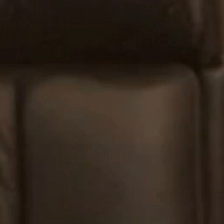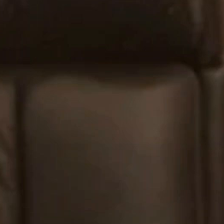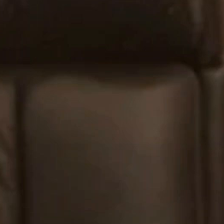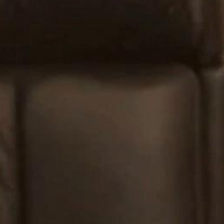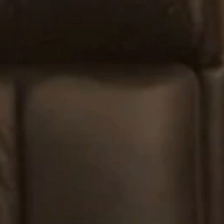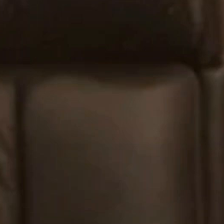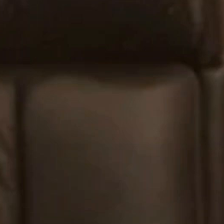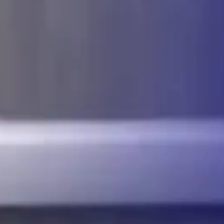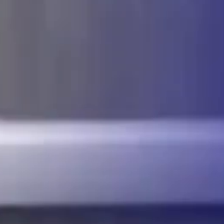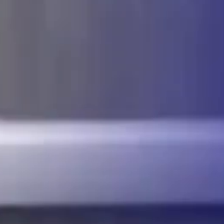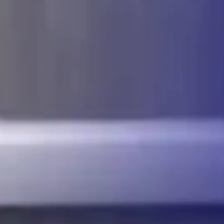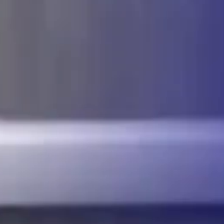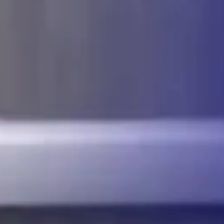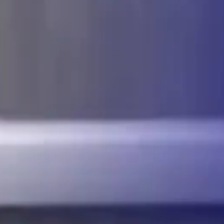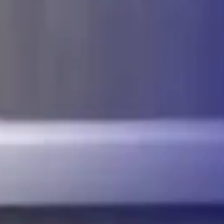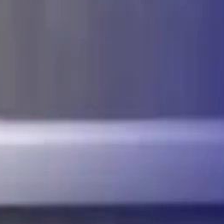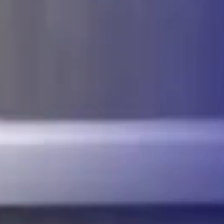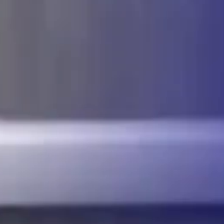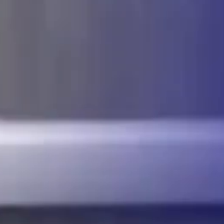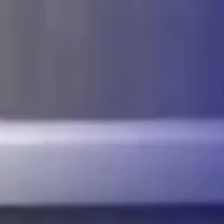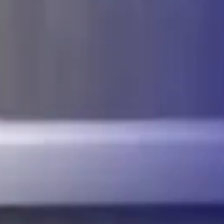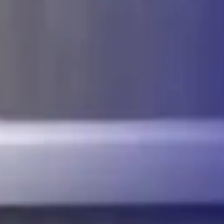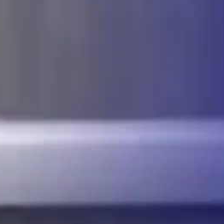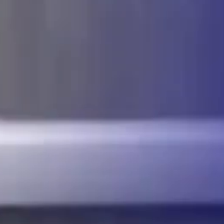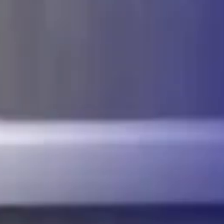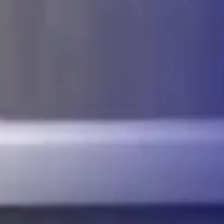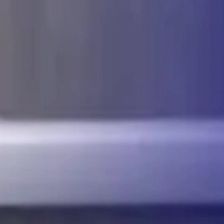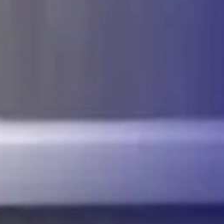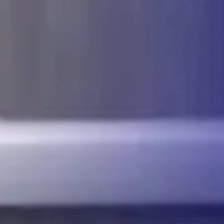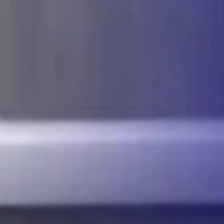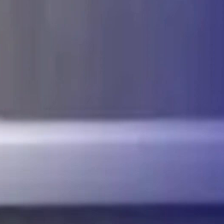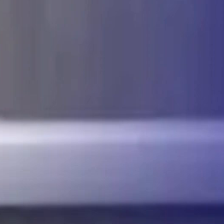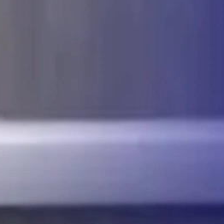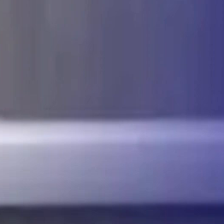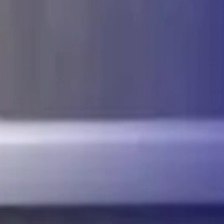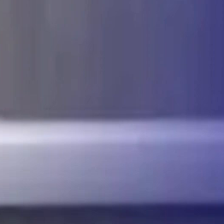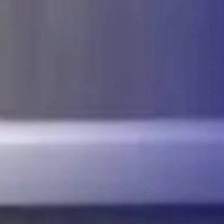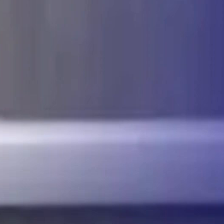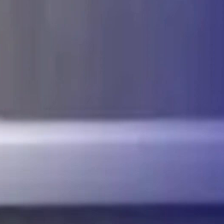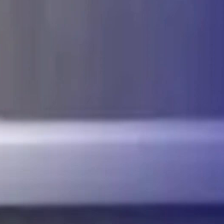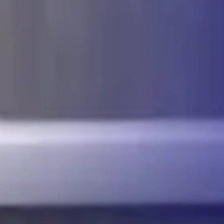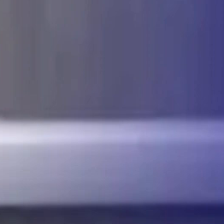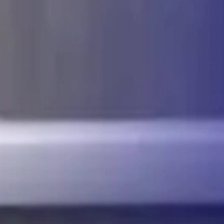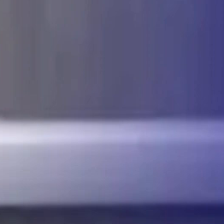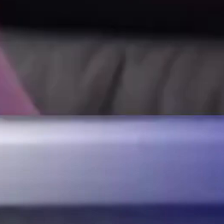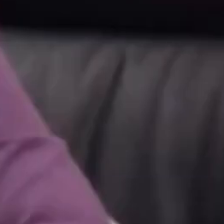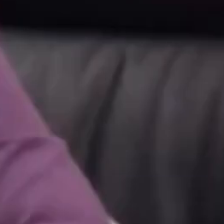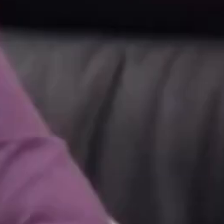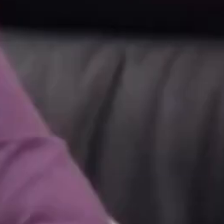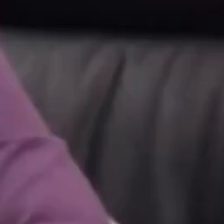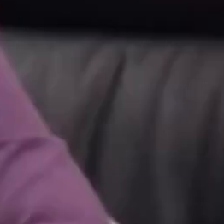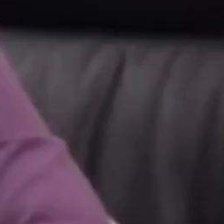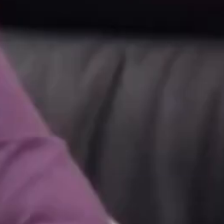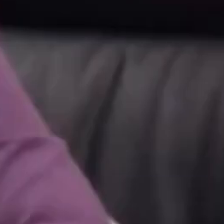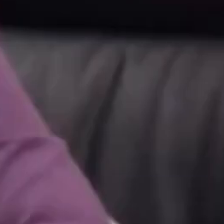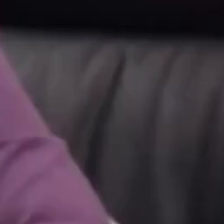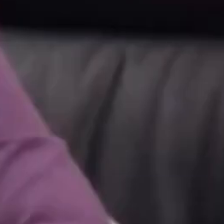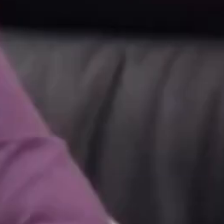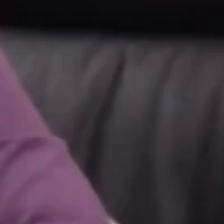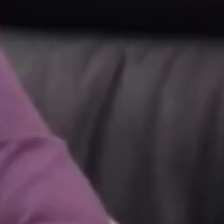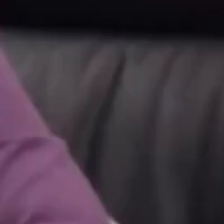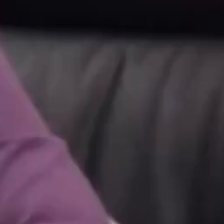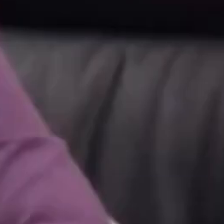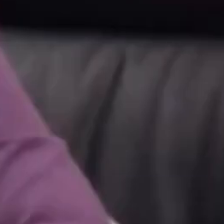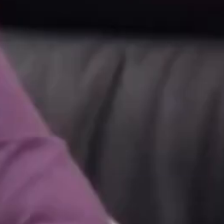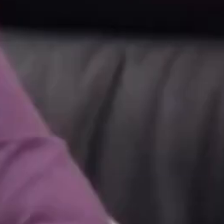กมือโหวตหรือเลือกทำตามเสียงของประชาชนที่จะเลือกโหวตให้กับนายพิธาส.ส.บัญชีรายชื่อและแคนดิเดตนายกรัฐม